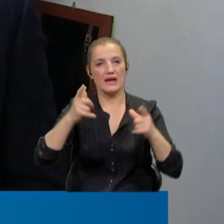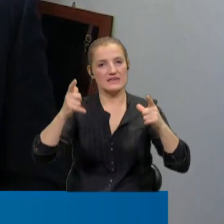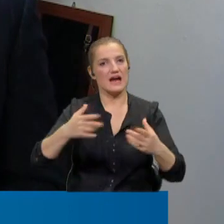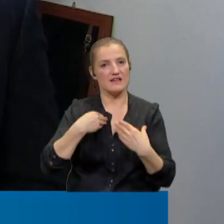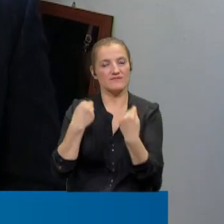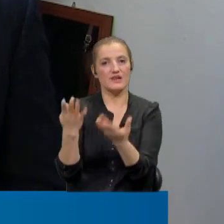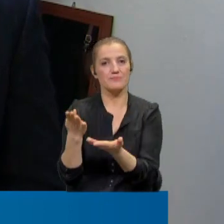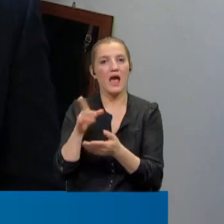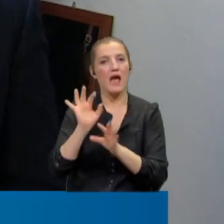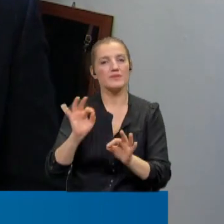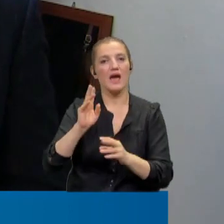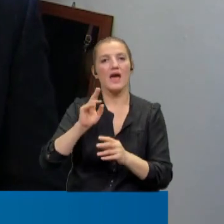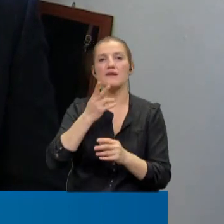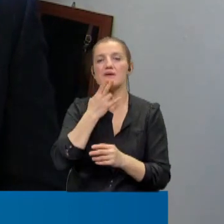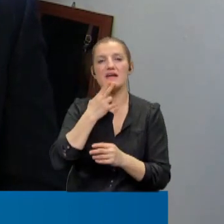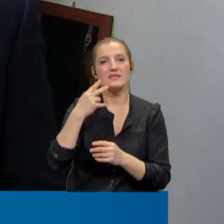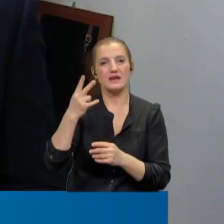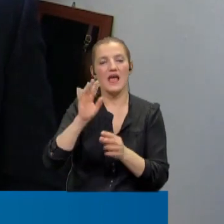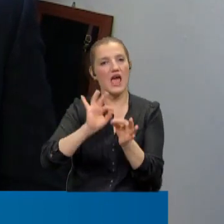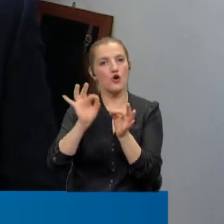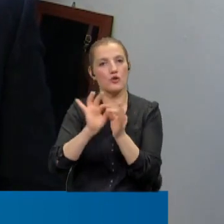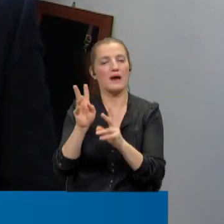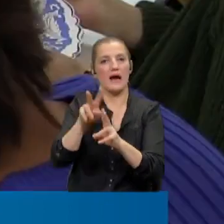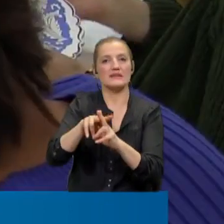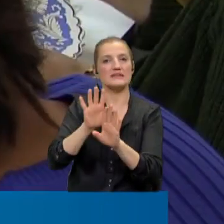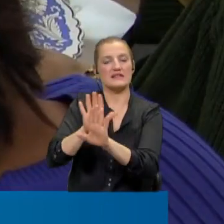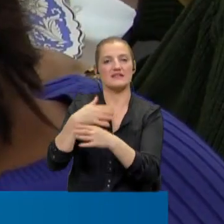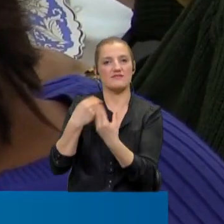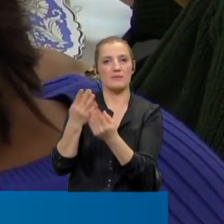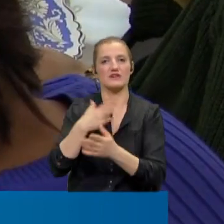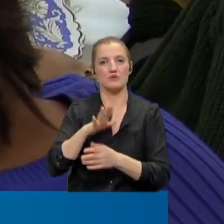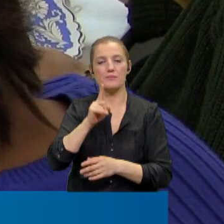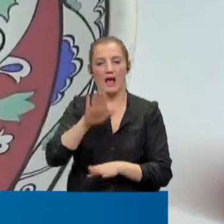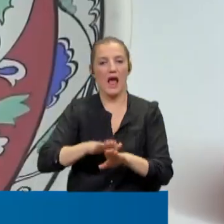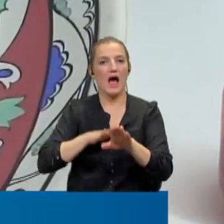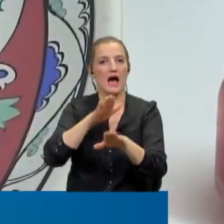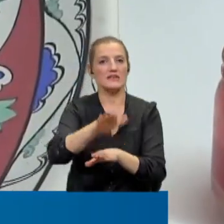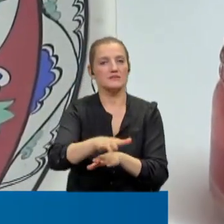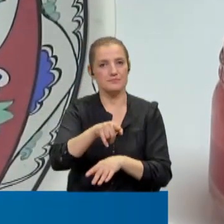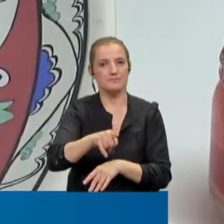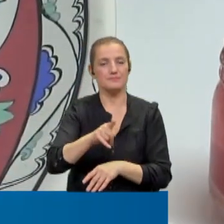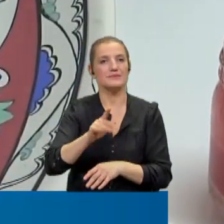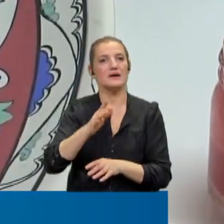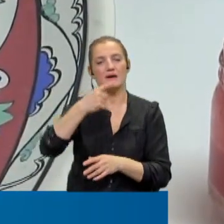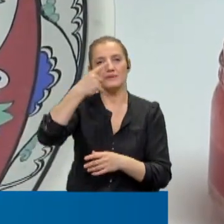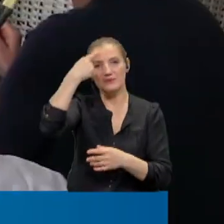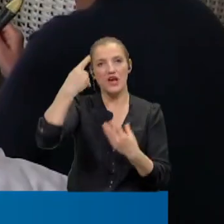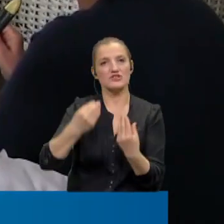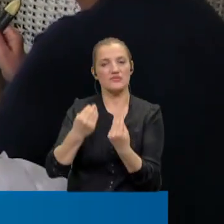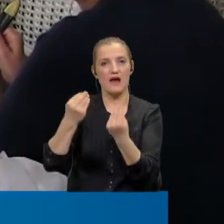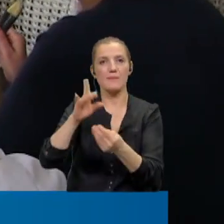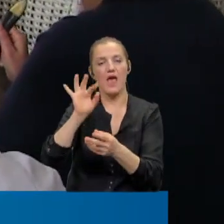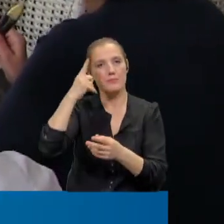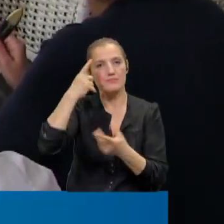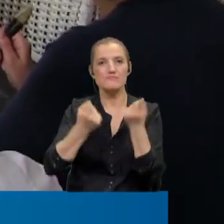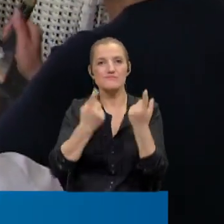sağlayıp hem de onların ekonomisine de direk katkıda bulunmak istiyoruz atılan bir adım sağlanan bir olanak hem üretebilme